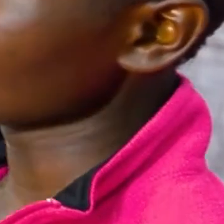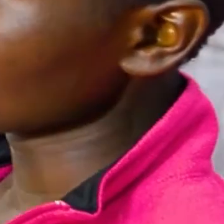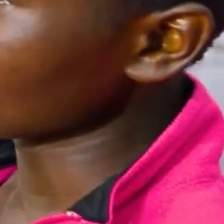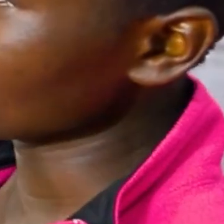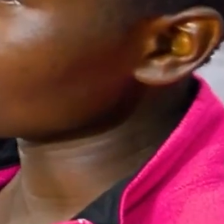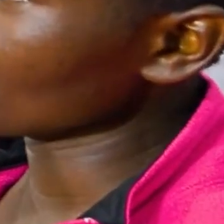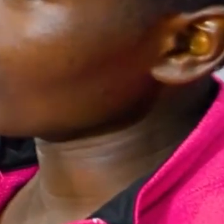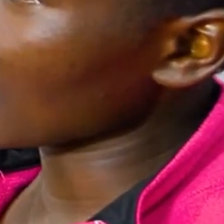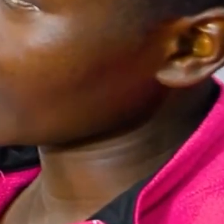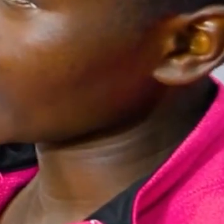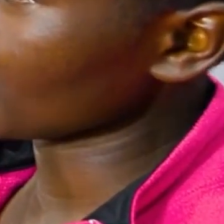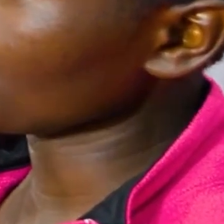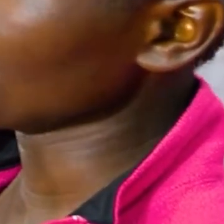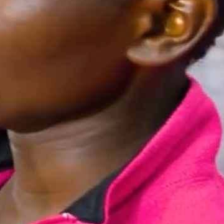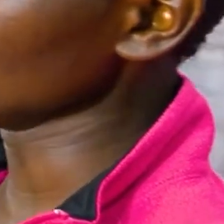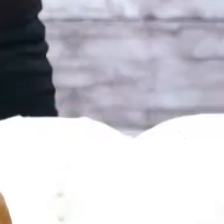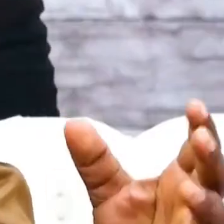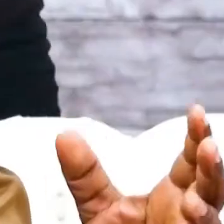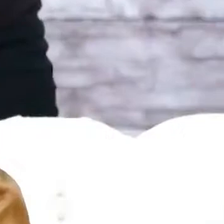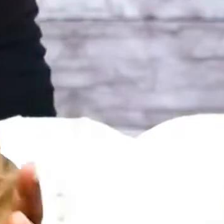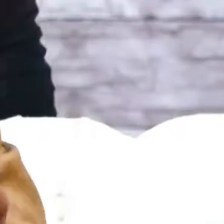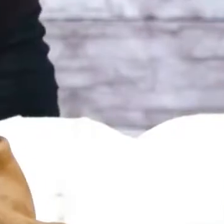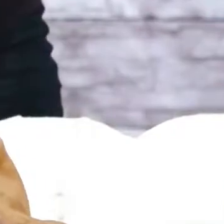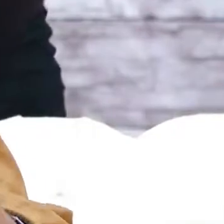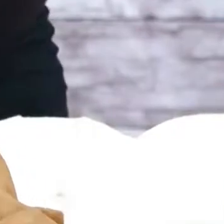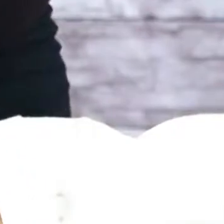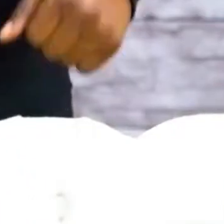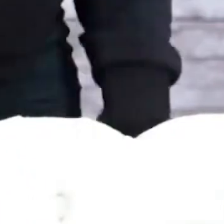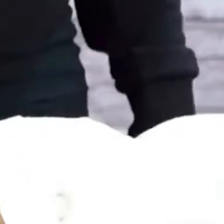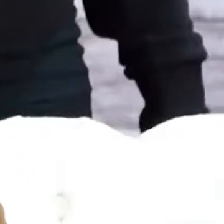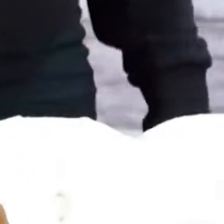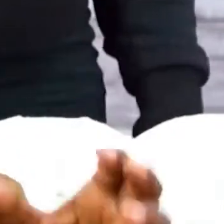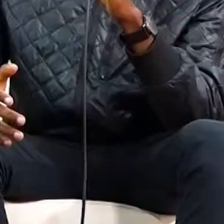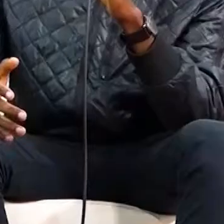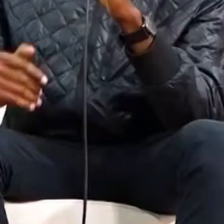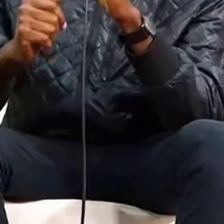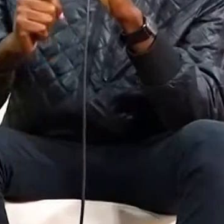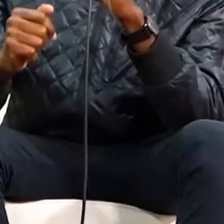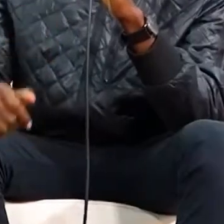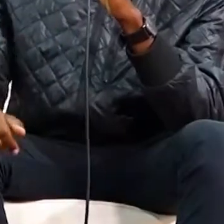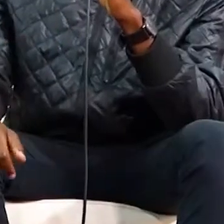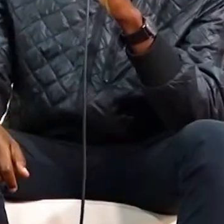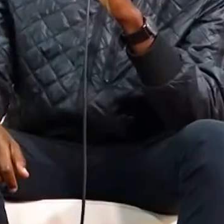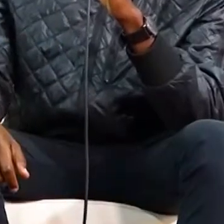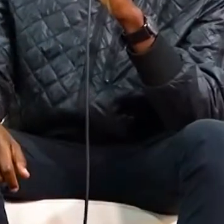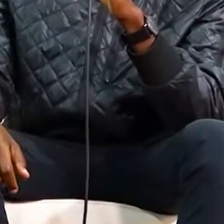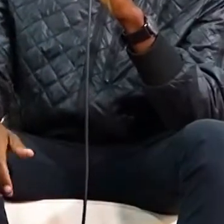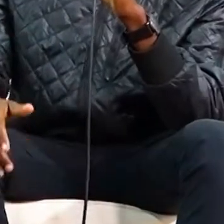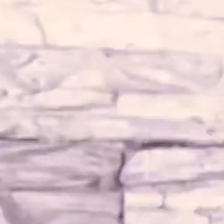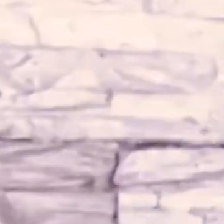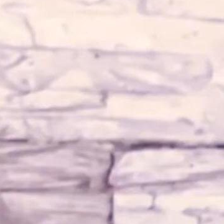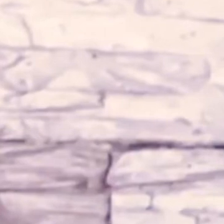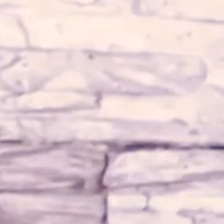masikati nemumaneru mira kupupura kuaye